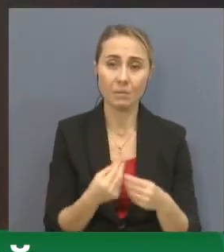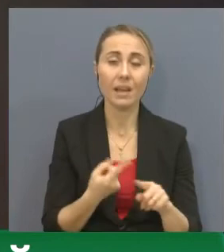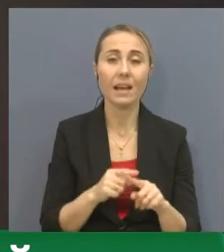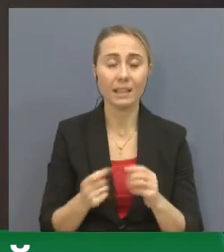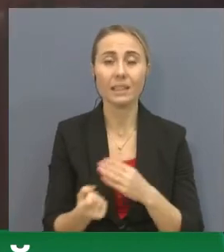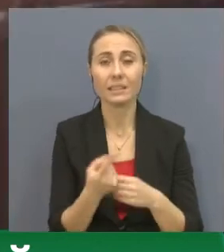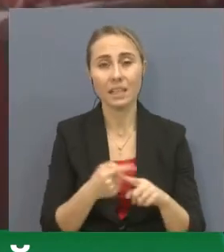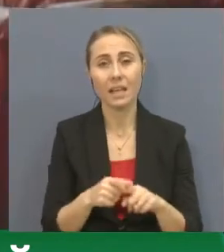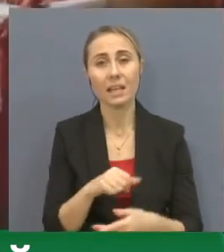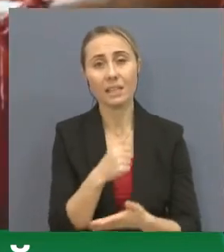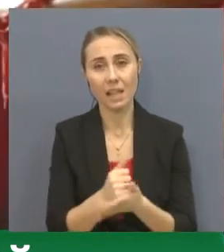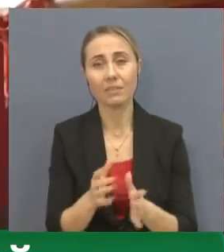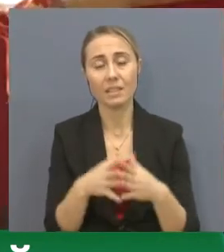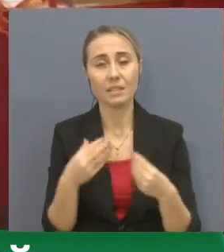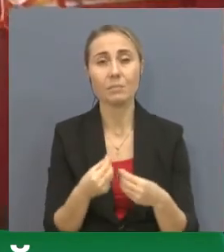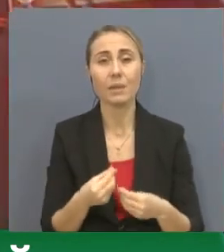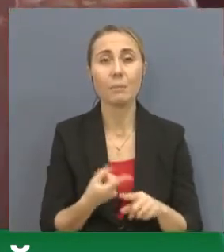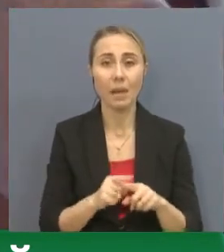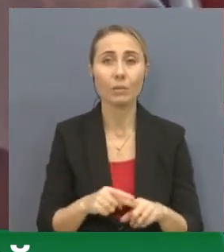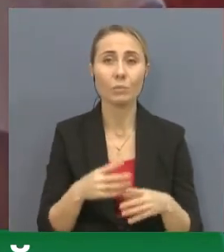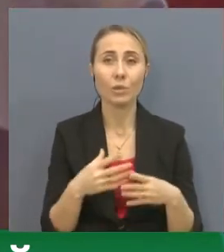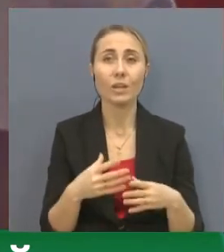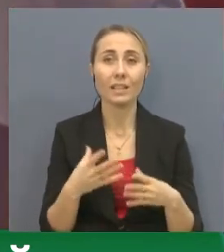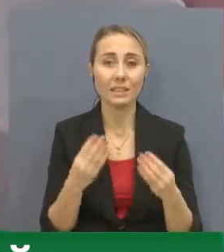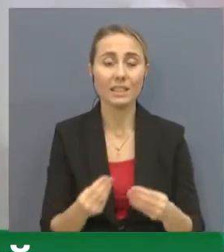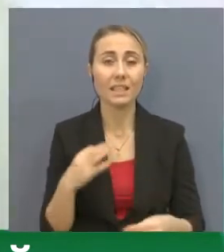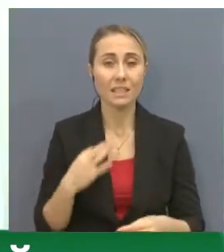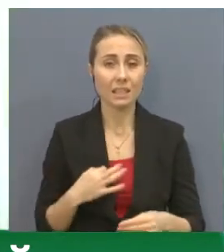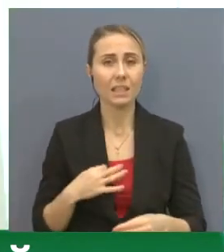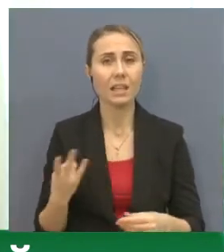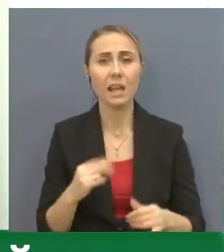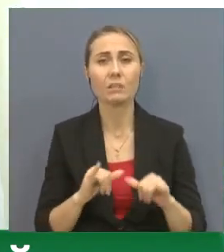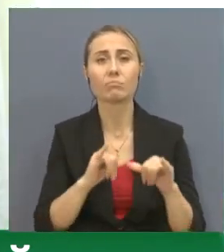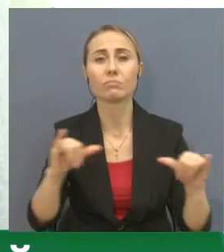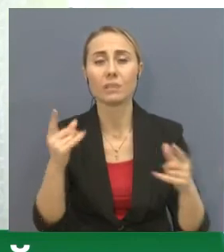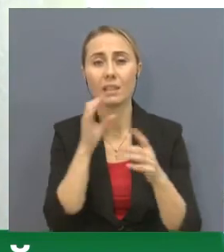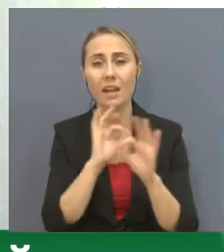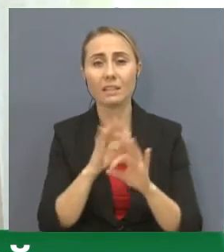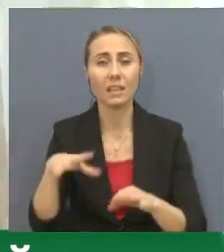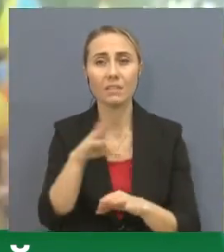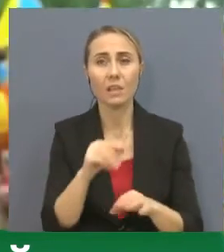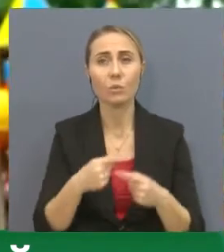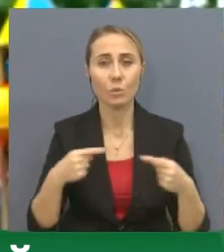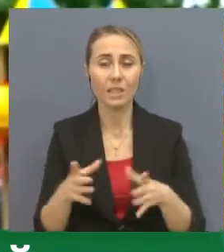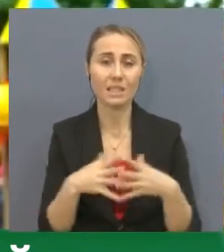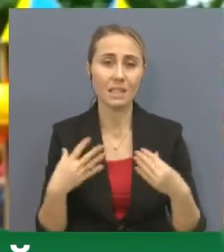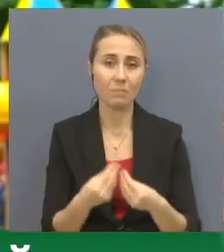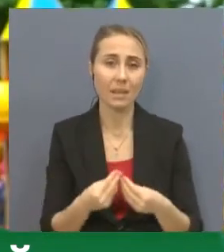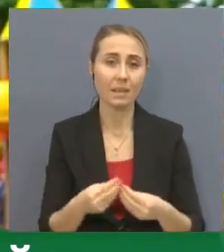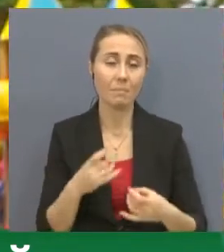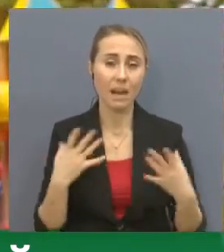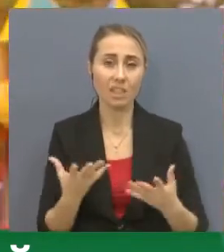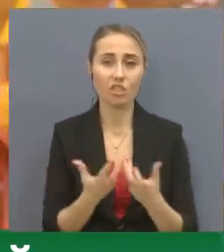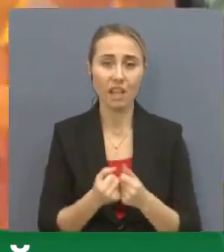основой семьи поэтому день сна нужно широко пропагандировать как и другие семейные праздники считает психолог айгерим